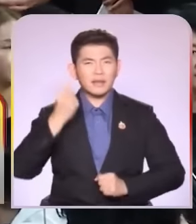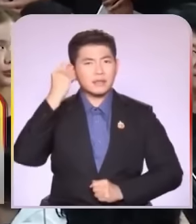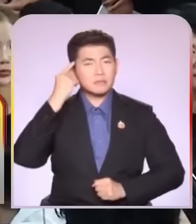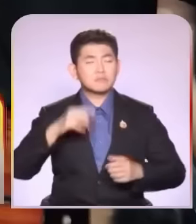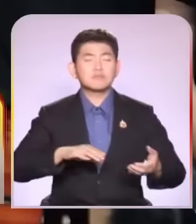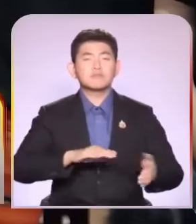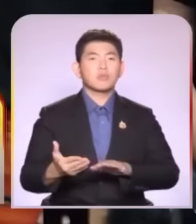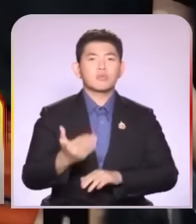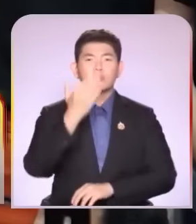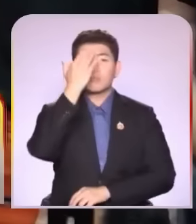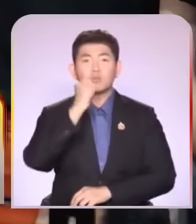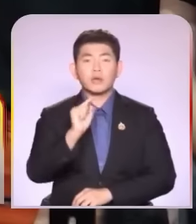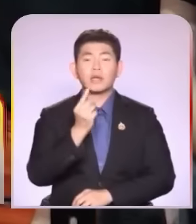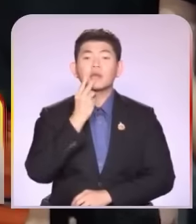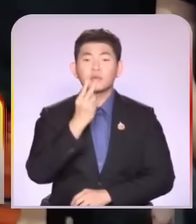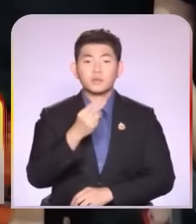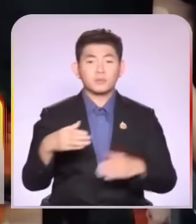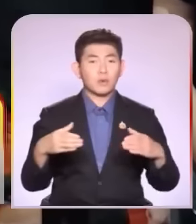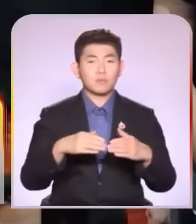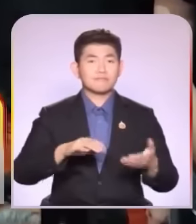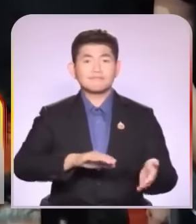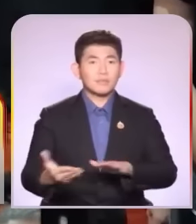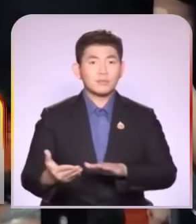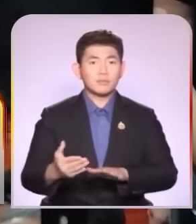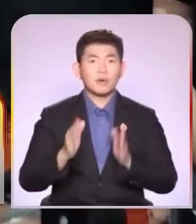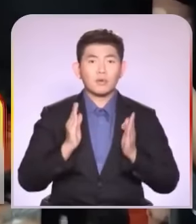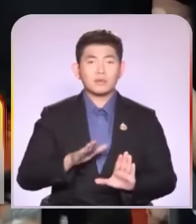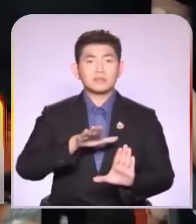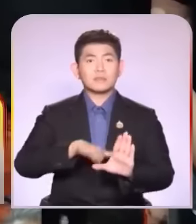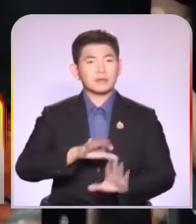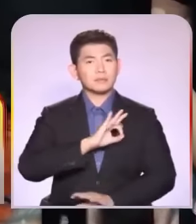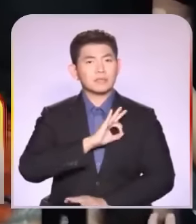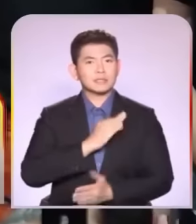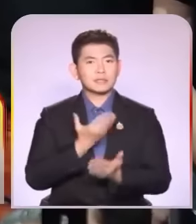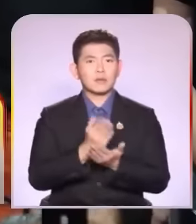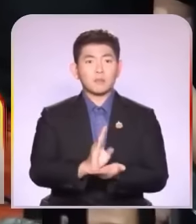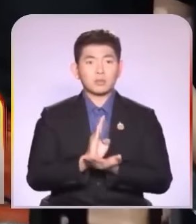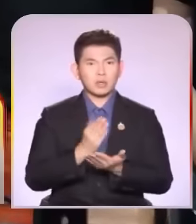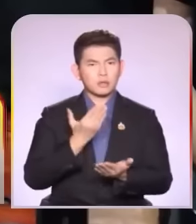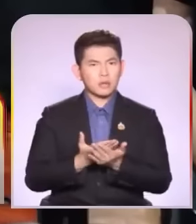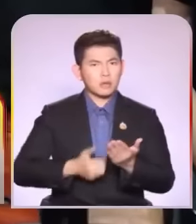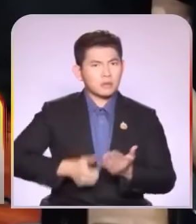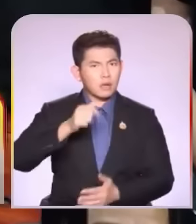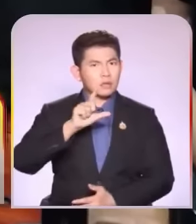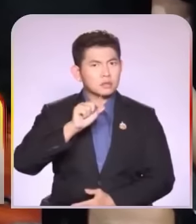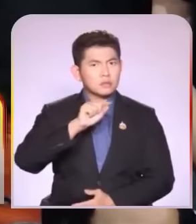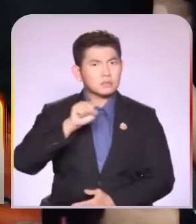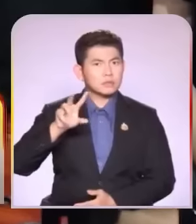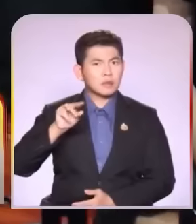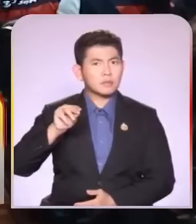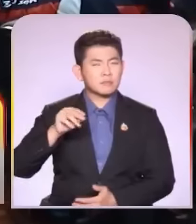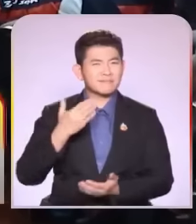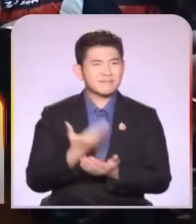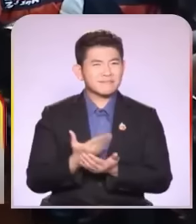ให้ยุบพรรคเพราะดูสิยุบพรรคไปให้คนสมัครเป็นสมาชิกบริจาค กันมาได้ตั้ง 20-30 ล้านบาทภายใน